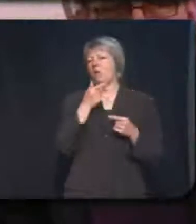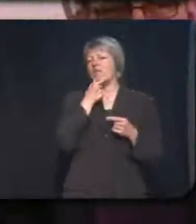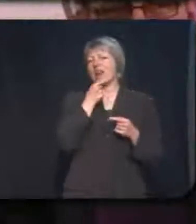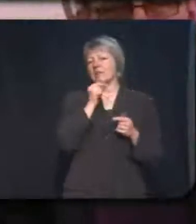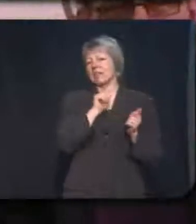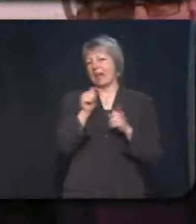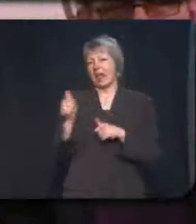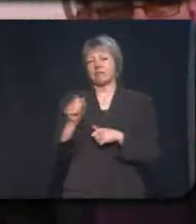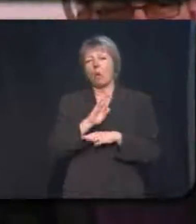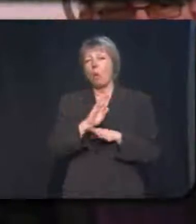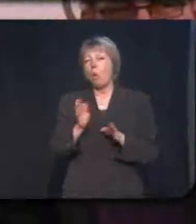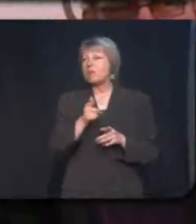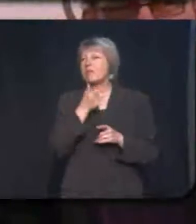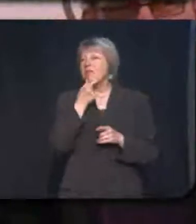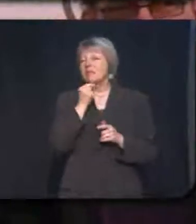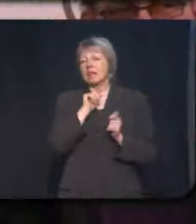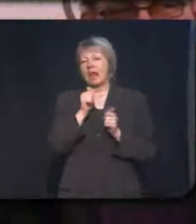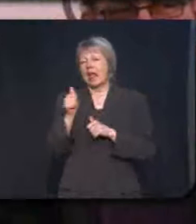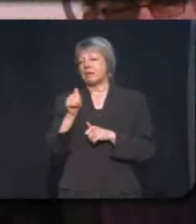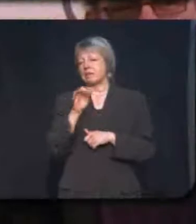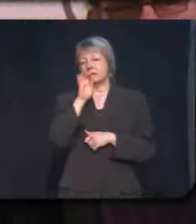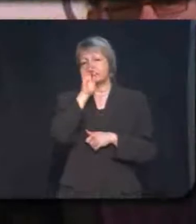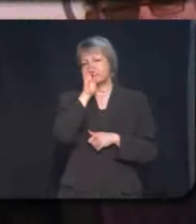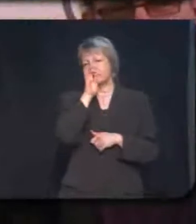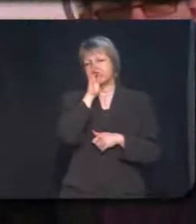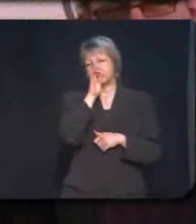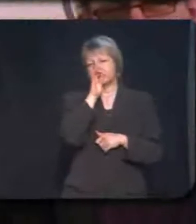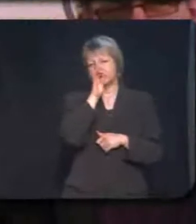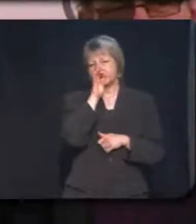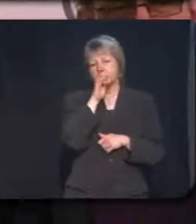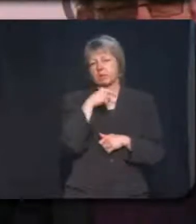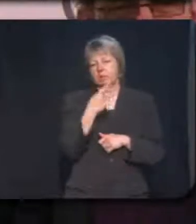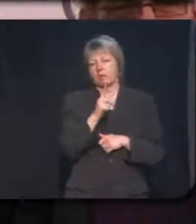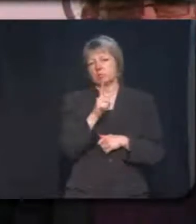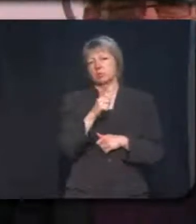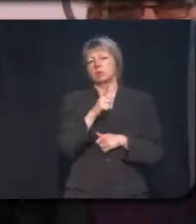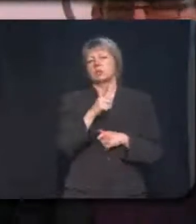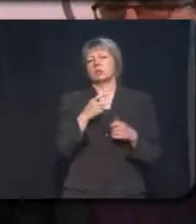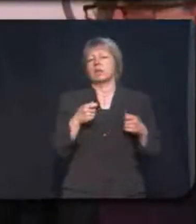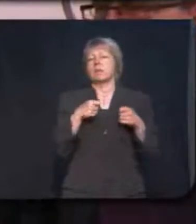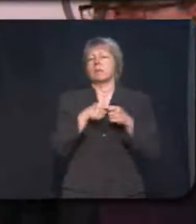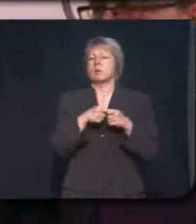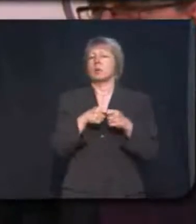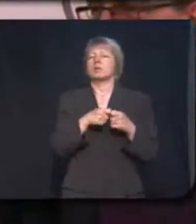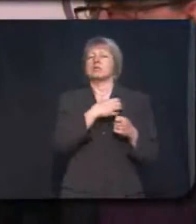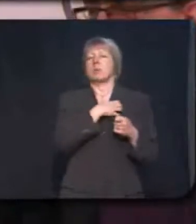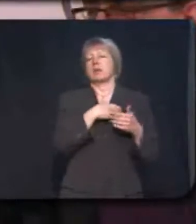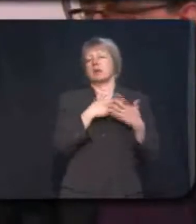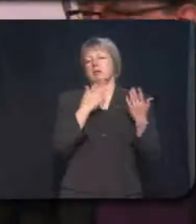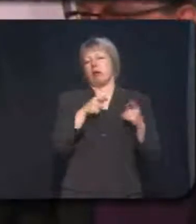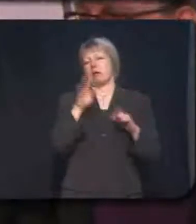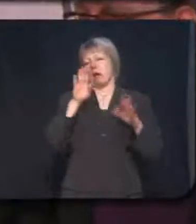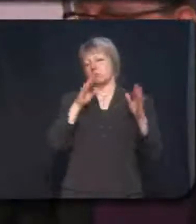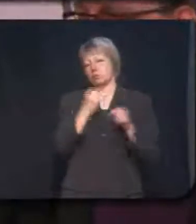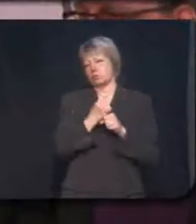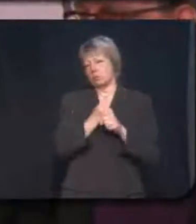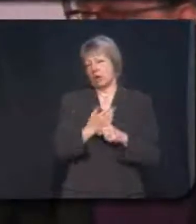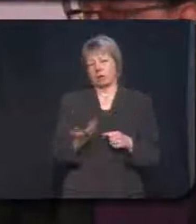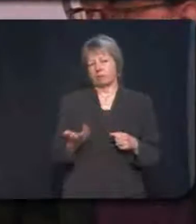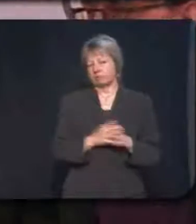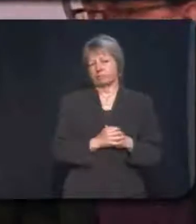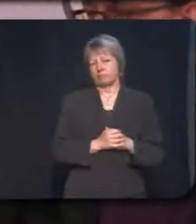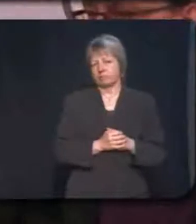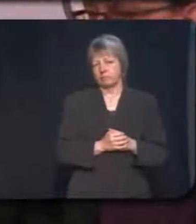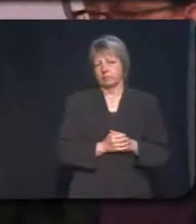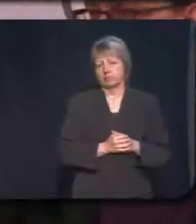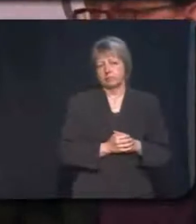Helfer gibt dann kann es auch nicht stattfinden und dann wird es auf dem Bundesparteitag abgestimmt es ist eine freiwillige Sache gut